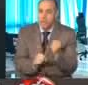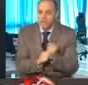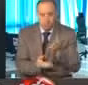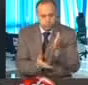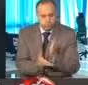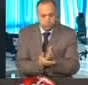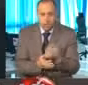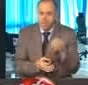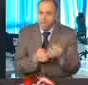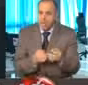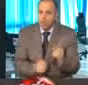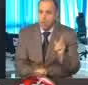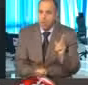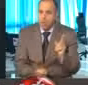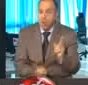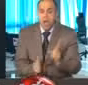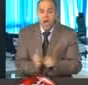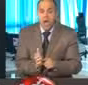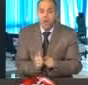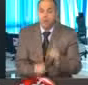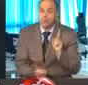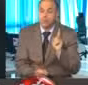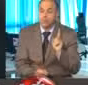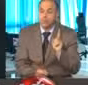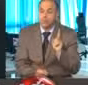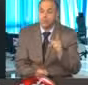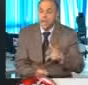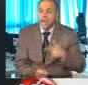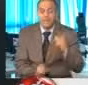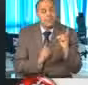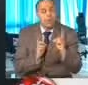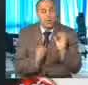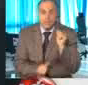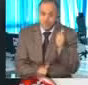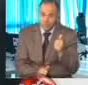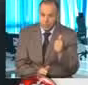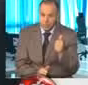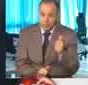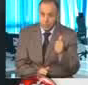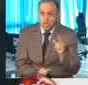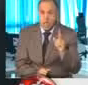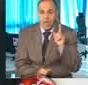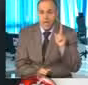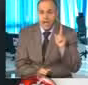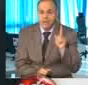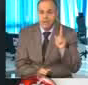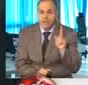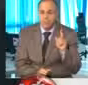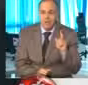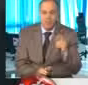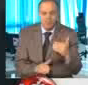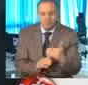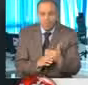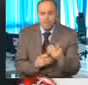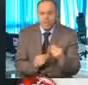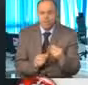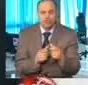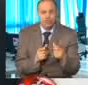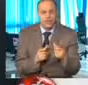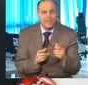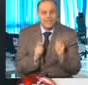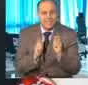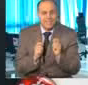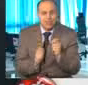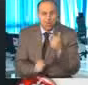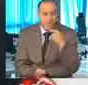للمؤسسة القضائية هو شرط ضروري للحياة الديمقراطية، خاصة مع تعثر الكثير من المؤسسات السياسية